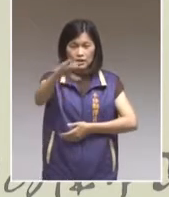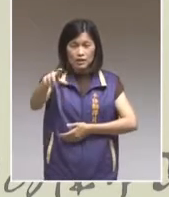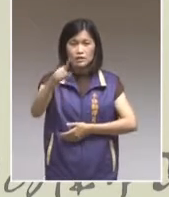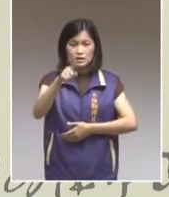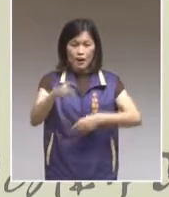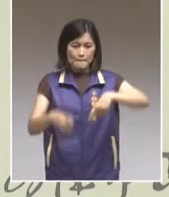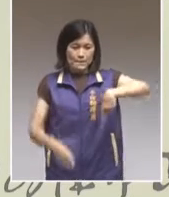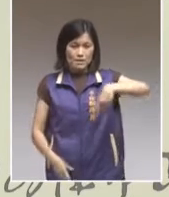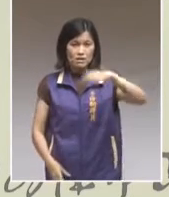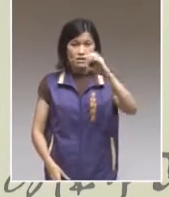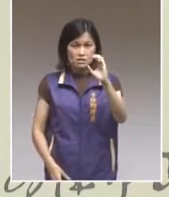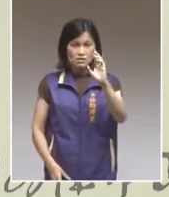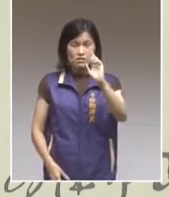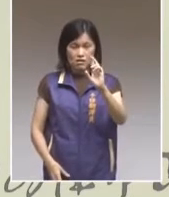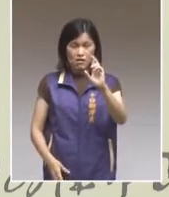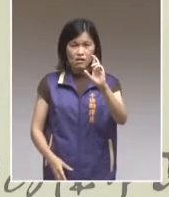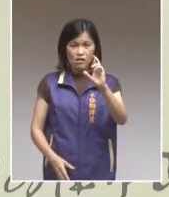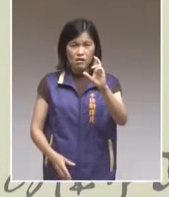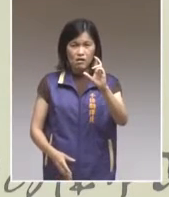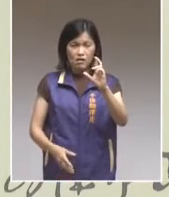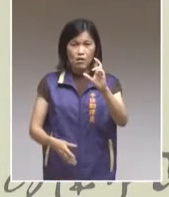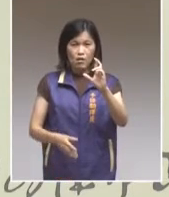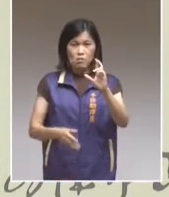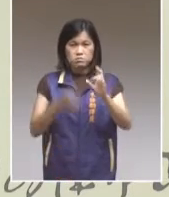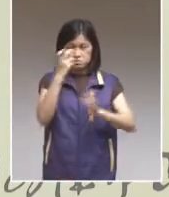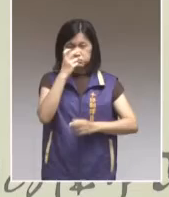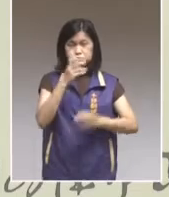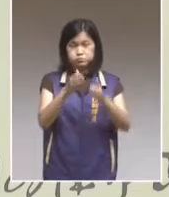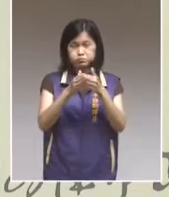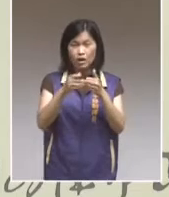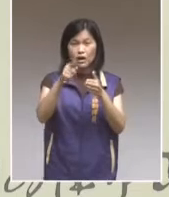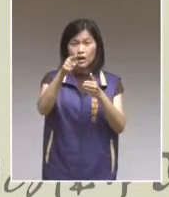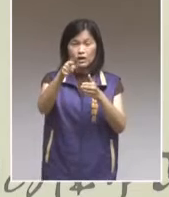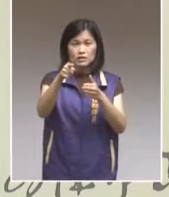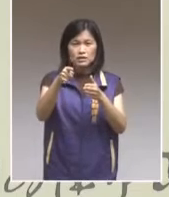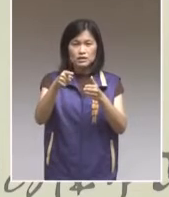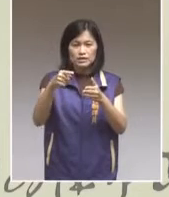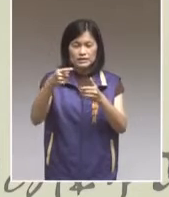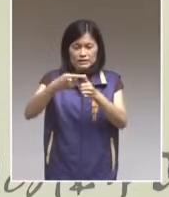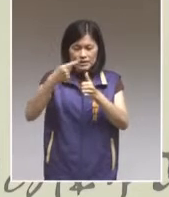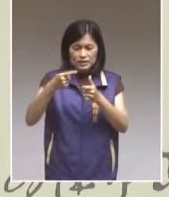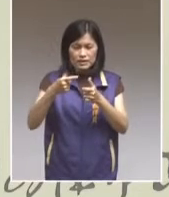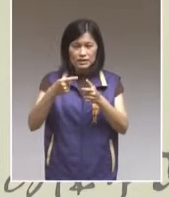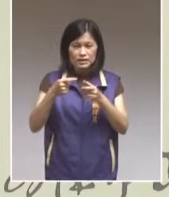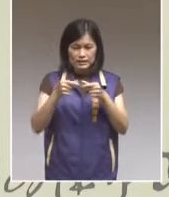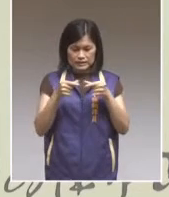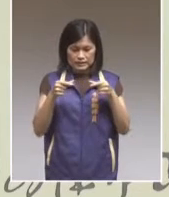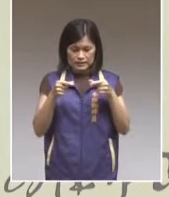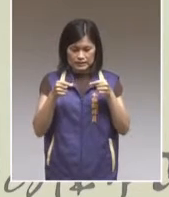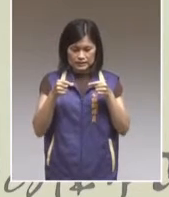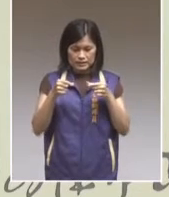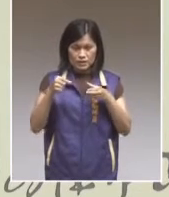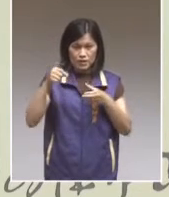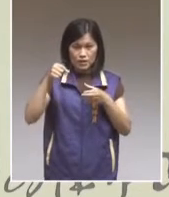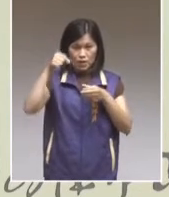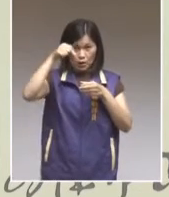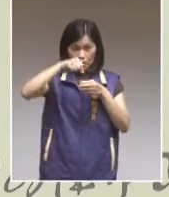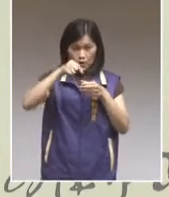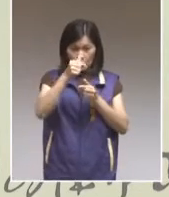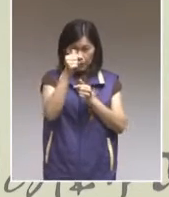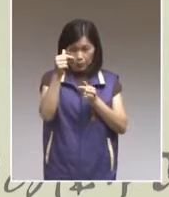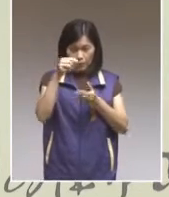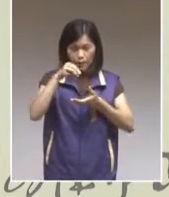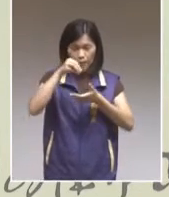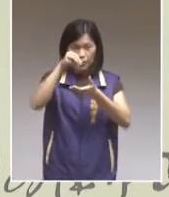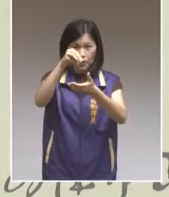PCR， 好，你只要把你那个快筛阳性的这个检测的那个 kit， 好，你把它装好，那你就可以去采